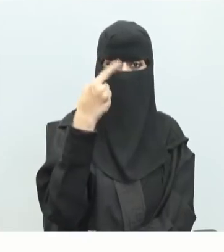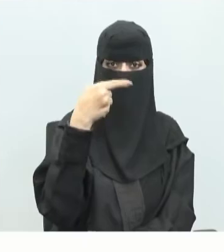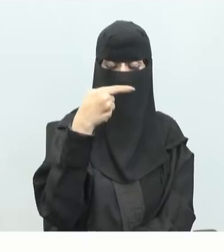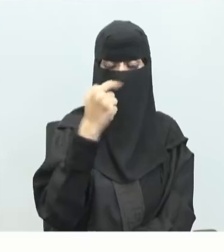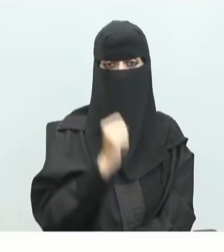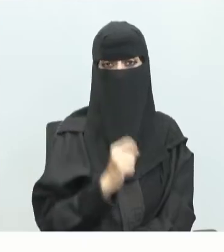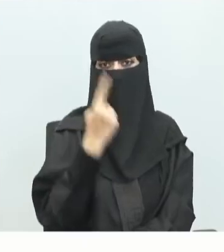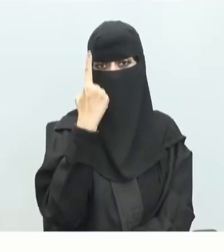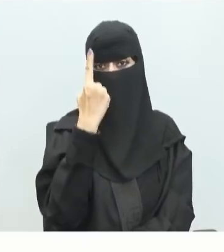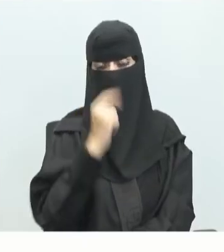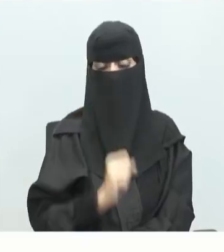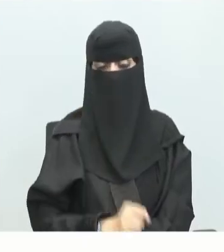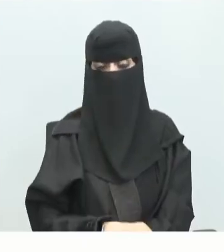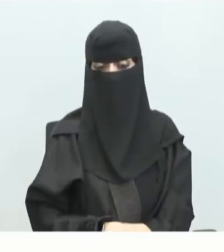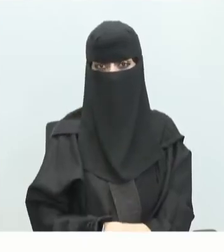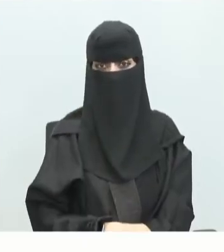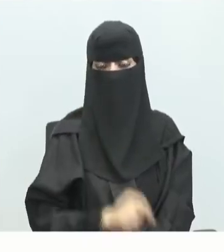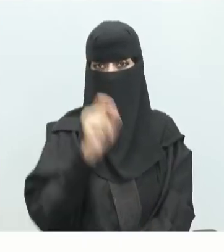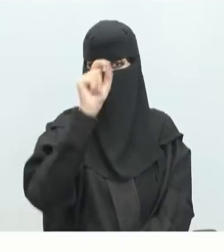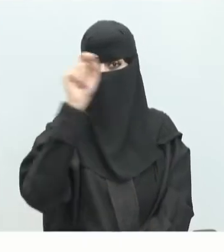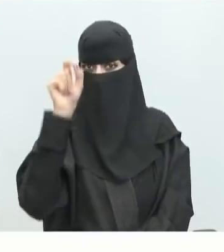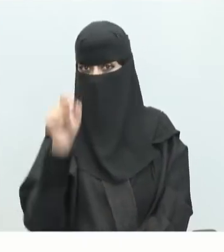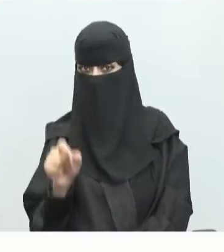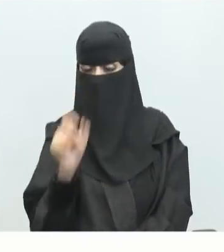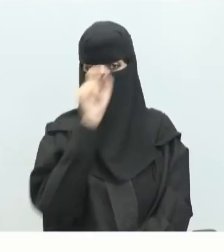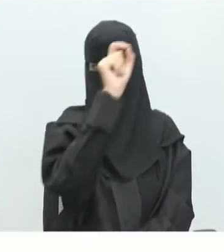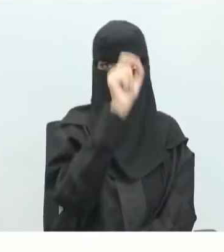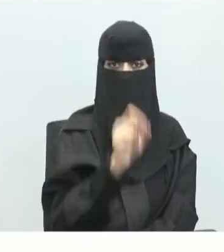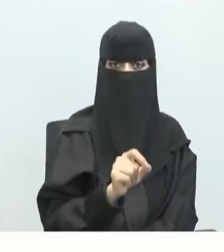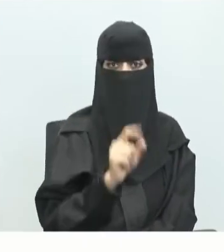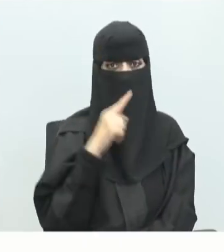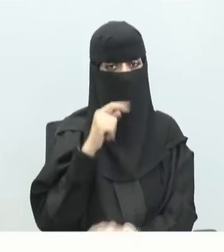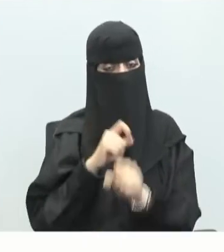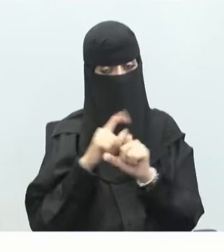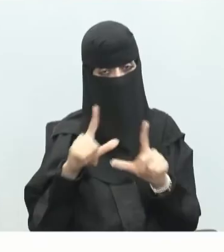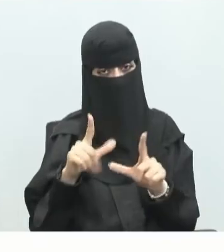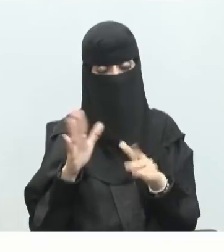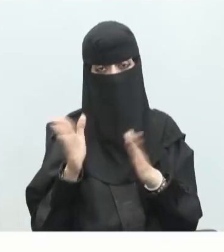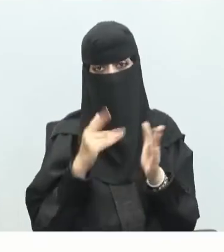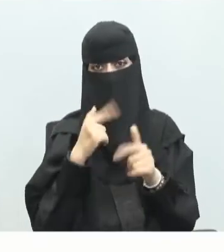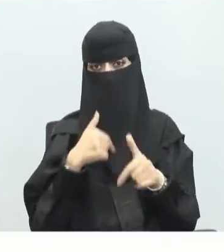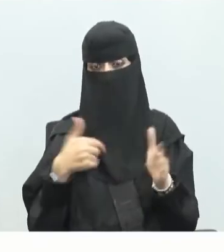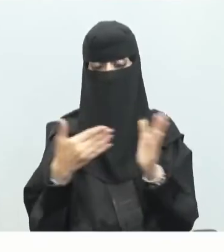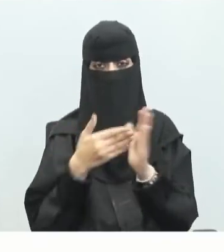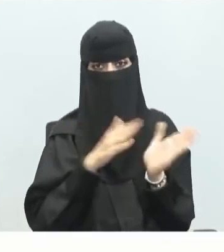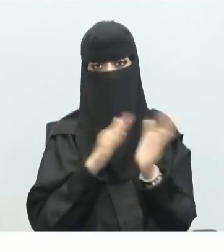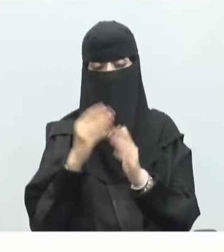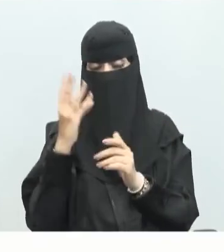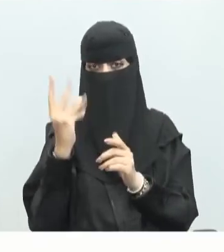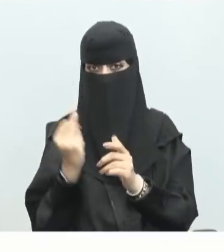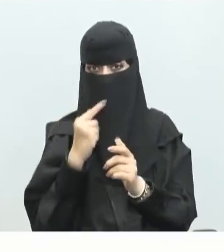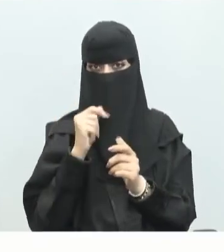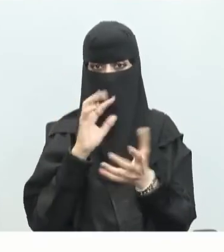العدد واحد اذا هنا العدد 16 واضح يا ابطال اذا انتهينا عدينا الكرات